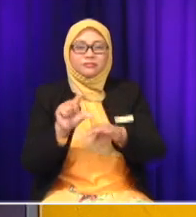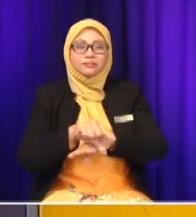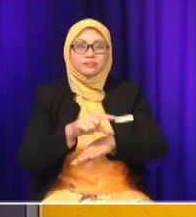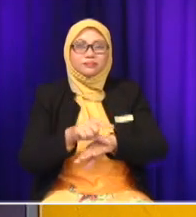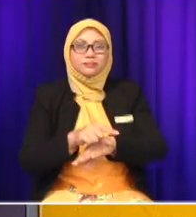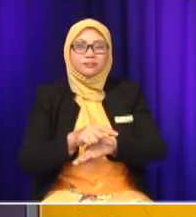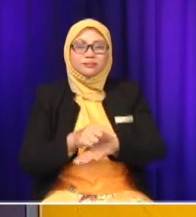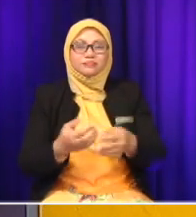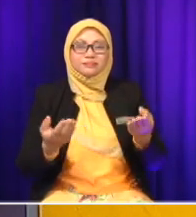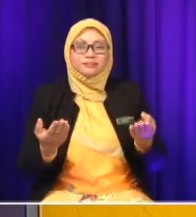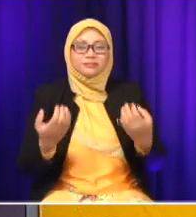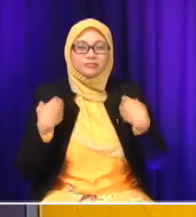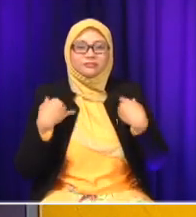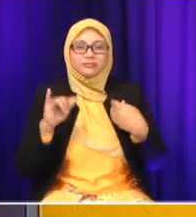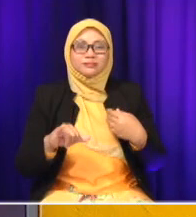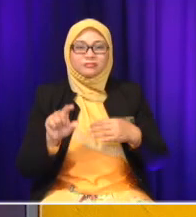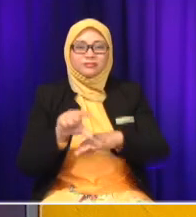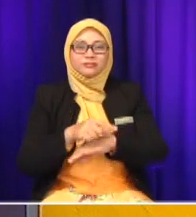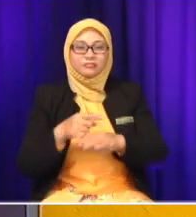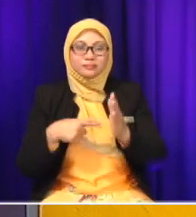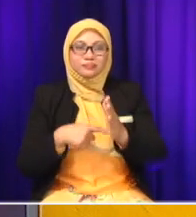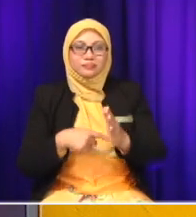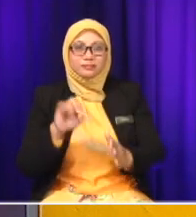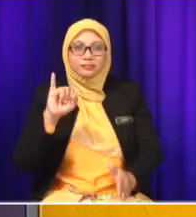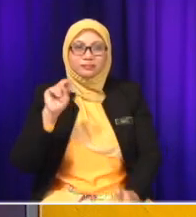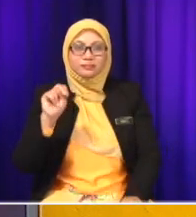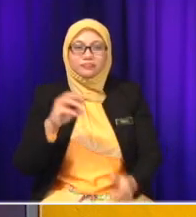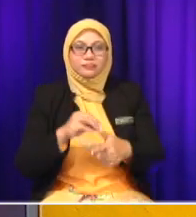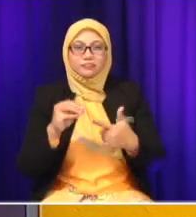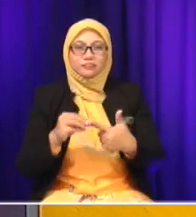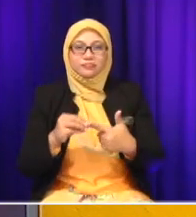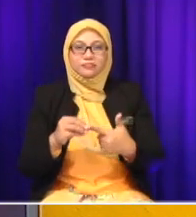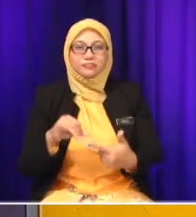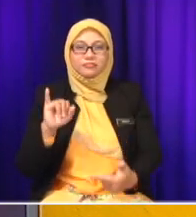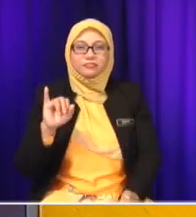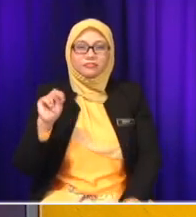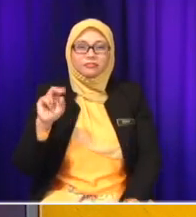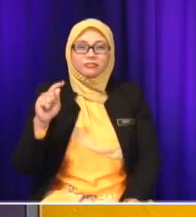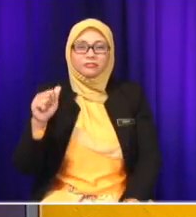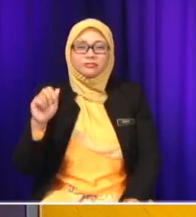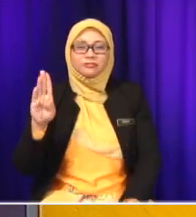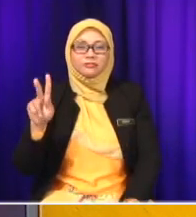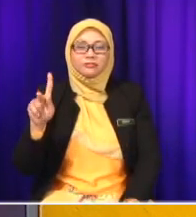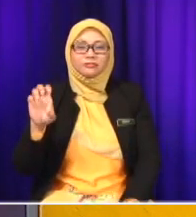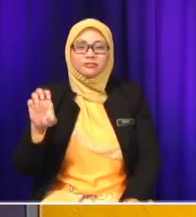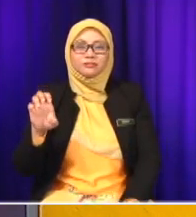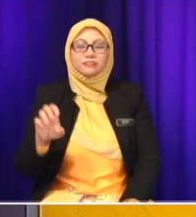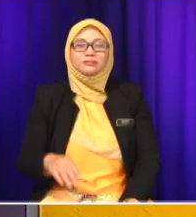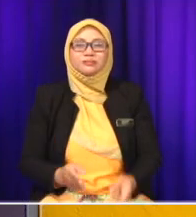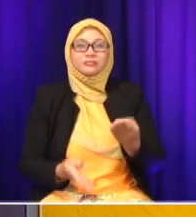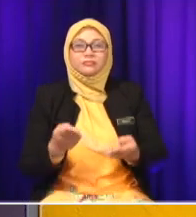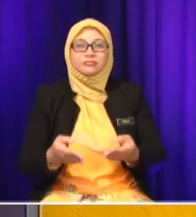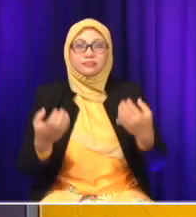in ataupun intake menunjukkan omboh tersebut mesti kedudukan berada pada belah atas oke berada pada belah atas